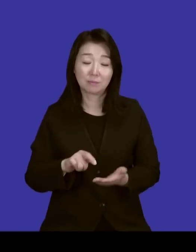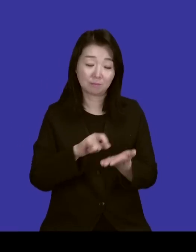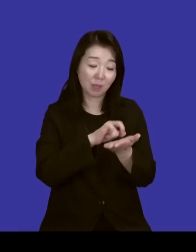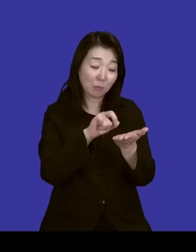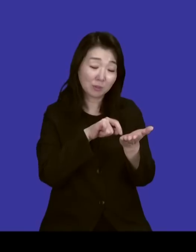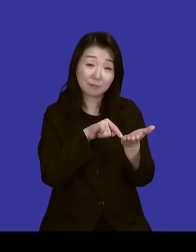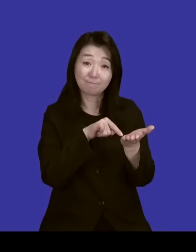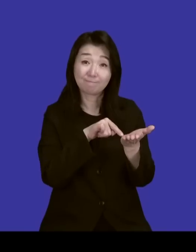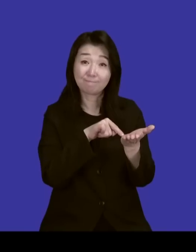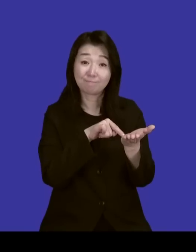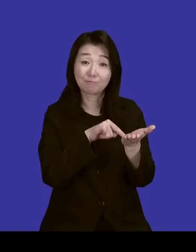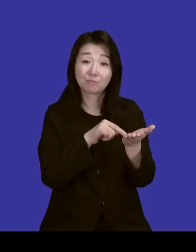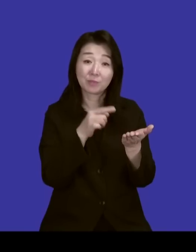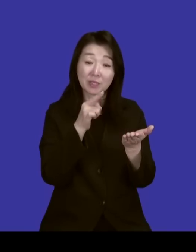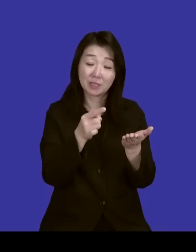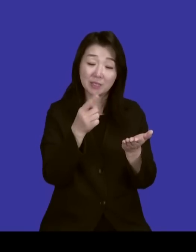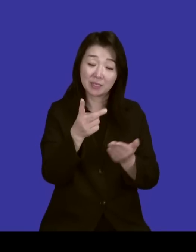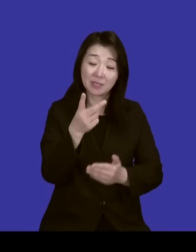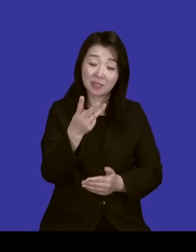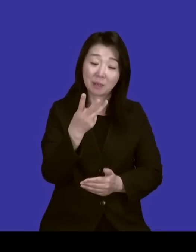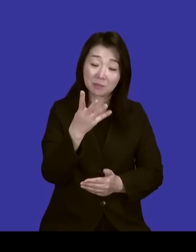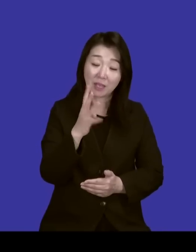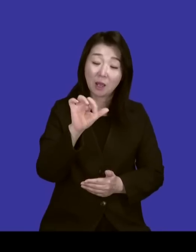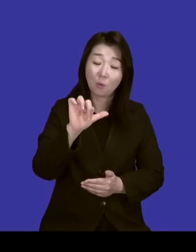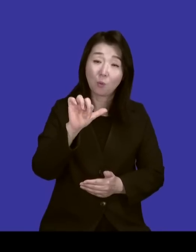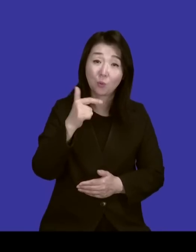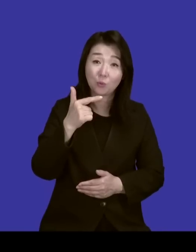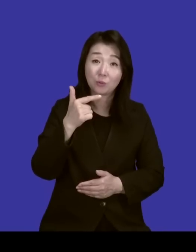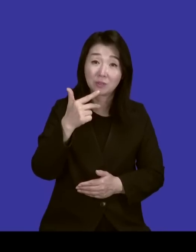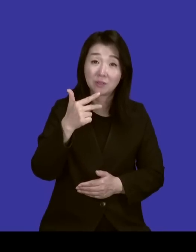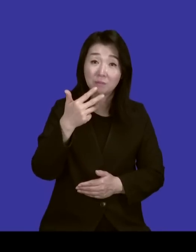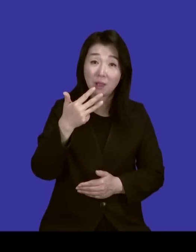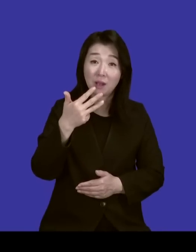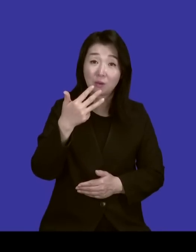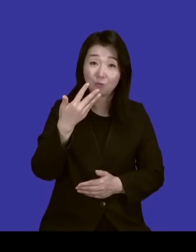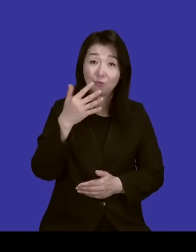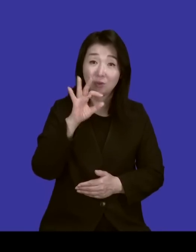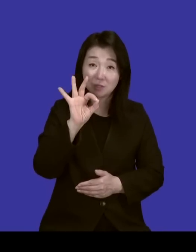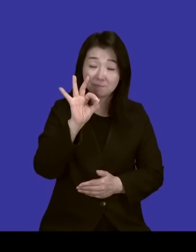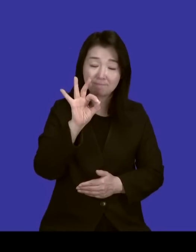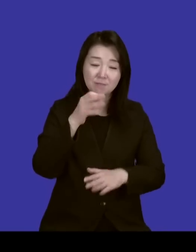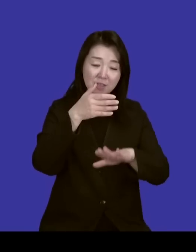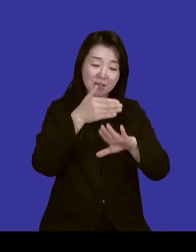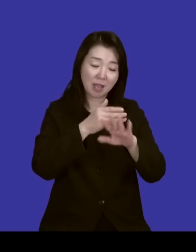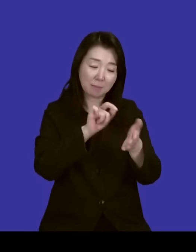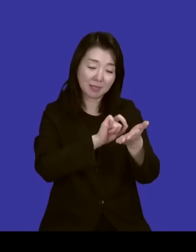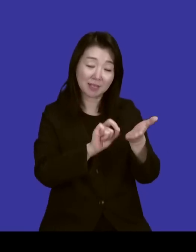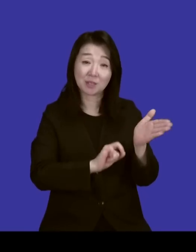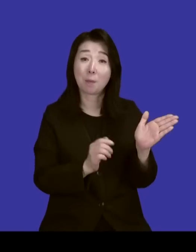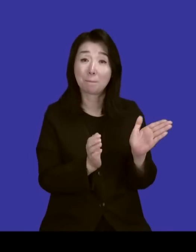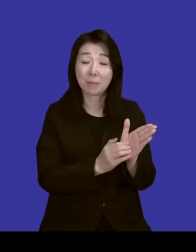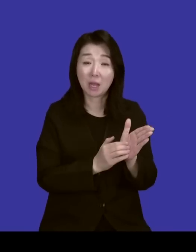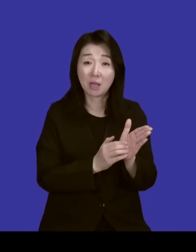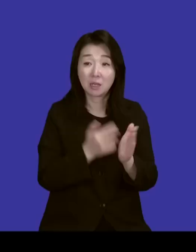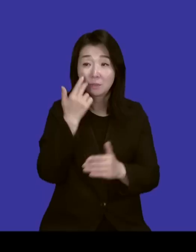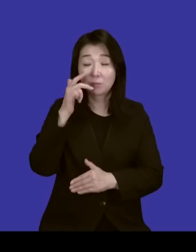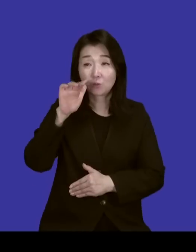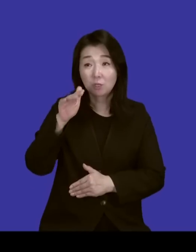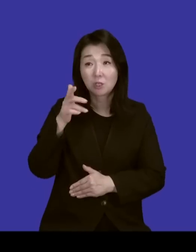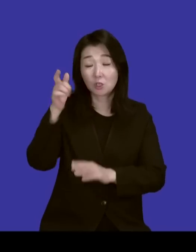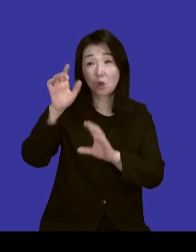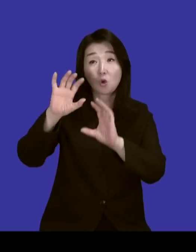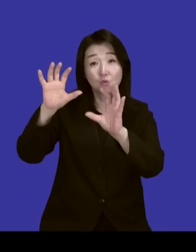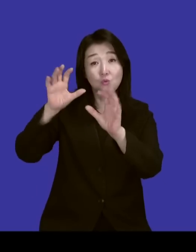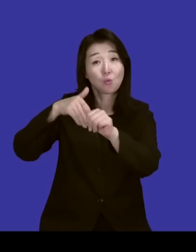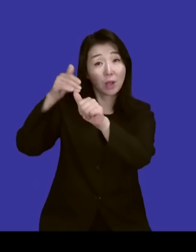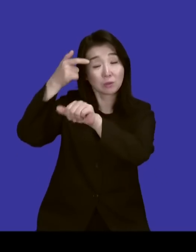메모지에다가 1, 2, 3, 4, 10가지 감사를 썼고 예. 그 미국에서 천국 환송 예배 드릴